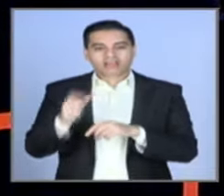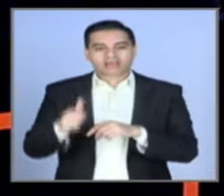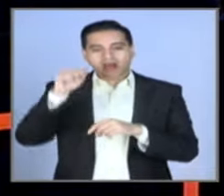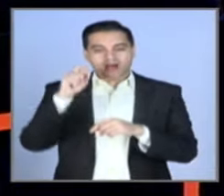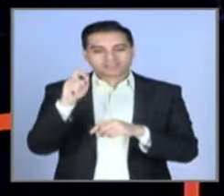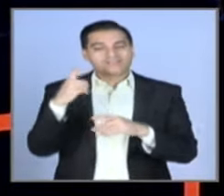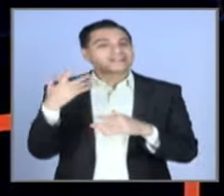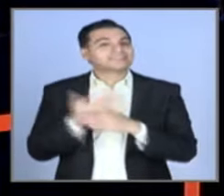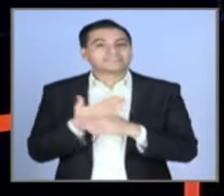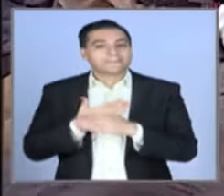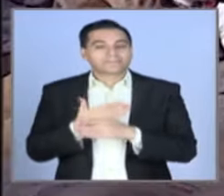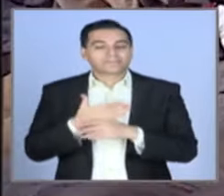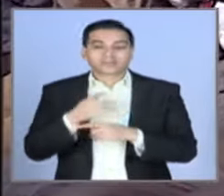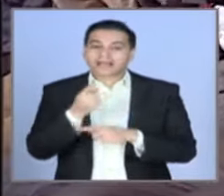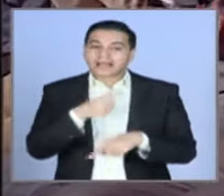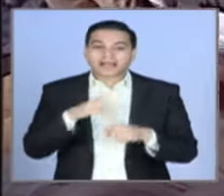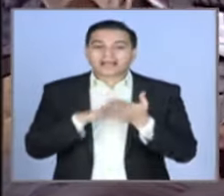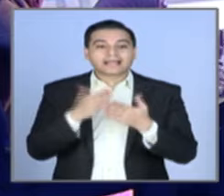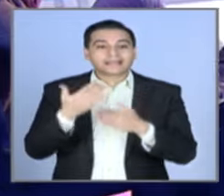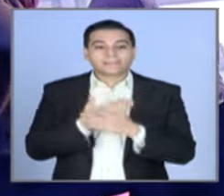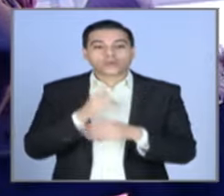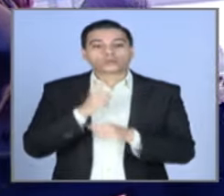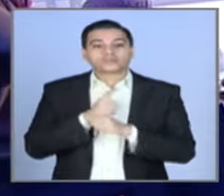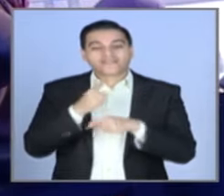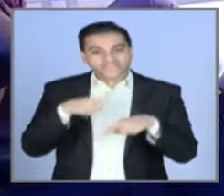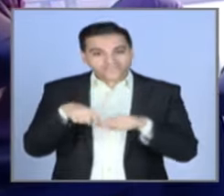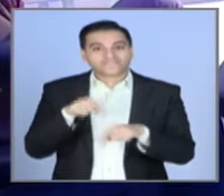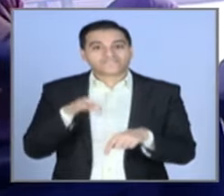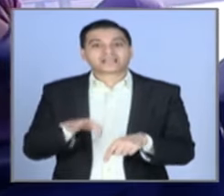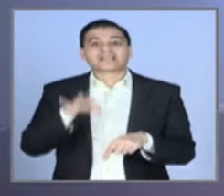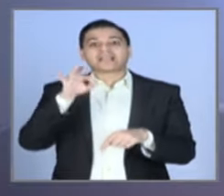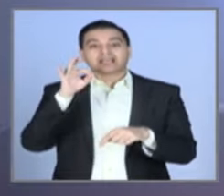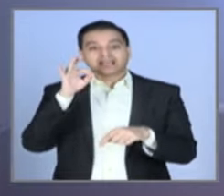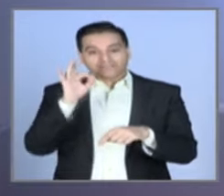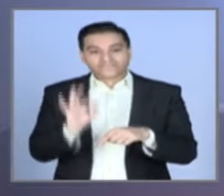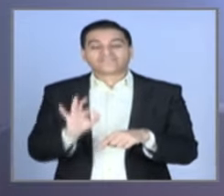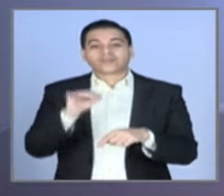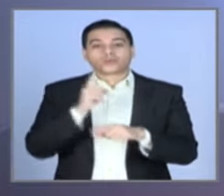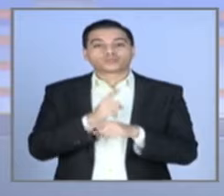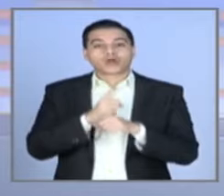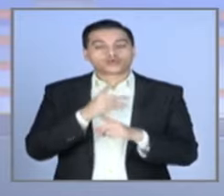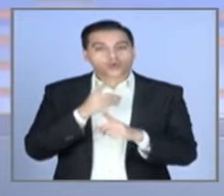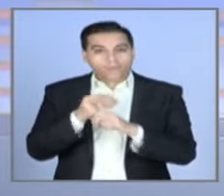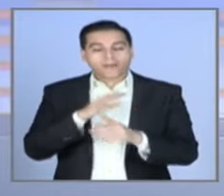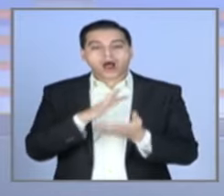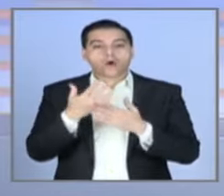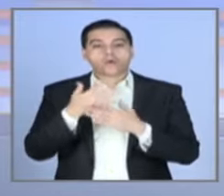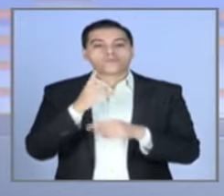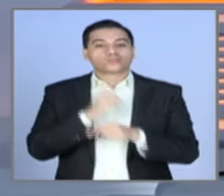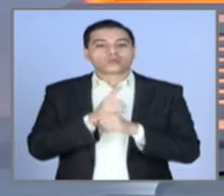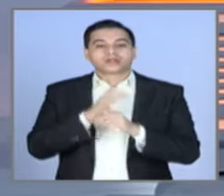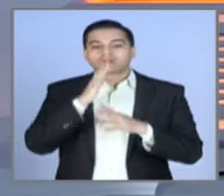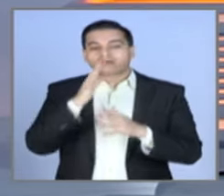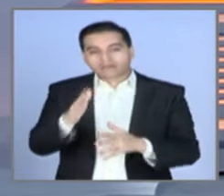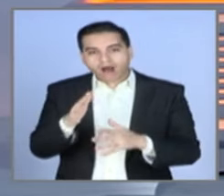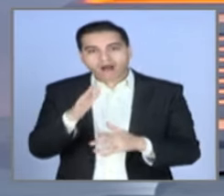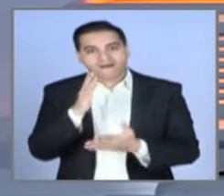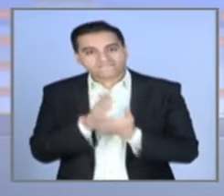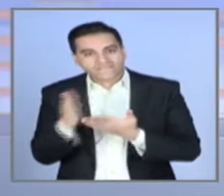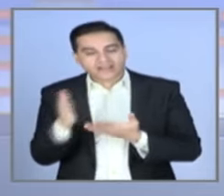نحييه. ليه بقى؟ نحييه ليه؟ لأن في مدرس ممكن يحببك في المادة، أو مدرس يقرهك في المادة.